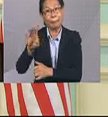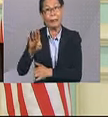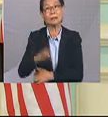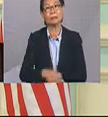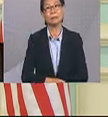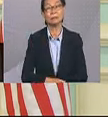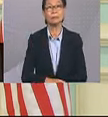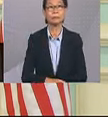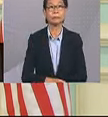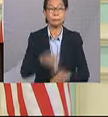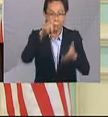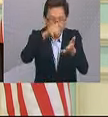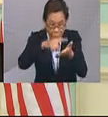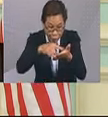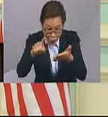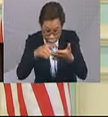Pemeriksaan juga dibuat di